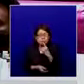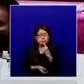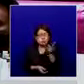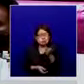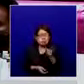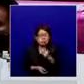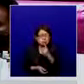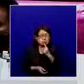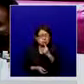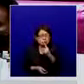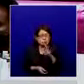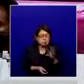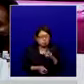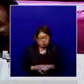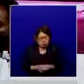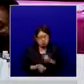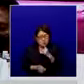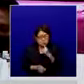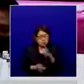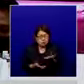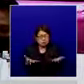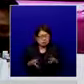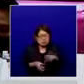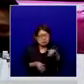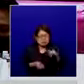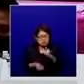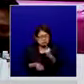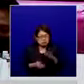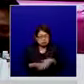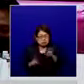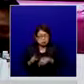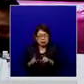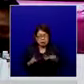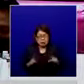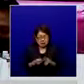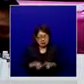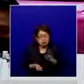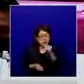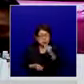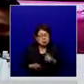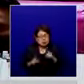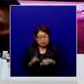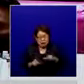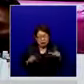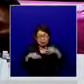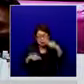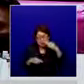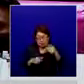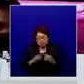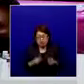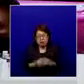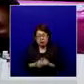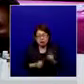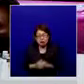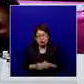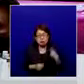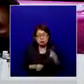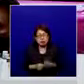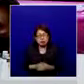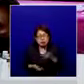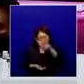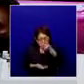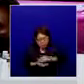น้ำลายพ่นน้ำลายเป็นพันล้านแต่ช่วยจริงไม่ถึงบางรายน่าเกลียดมากครับช่วยหน้ากาก 6,000 แผ่นจ่